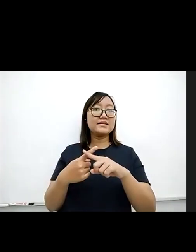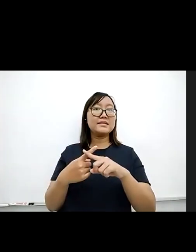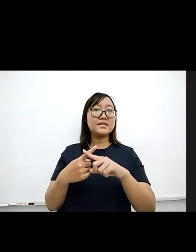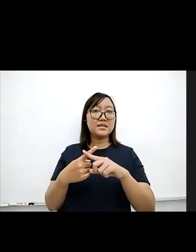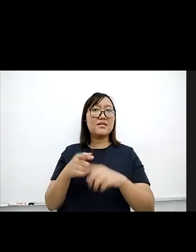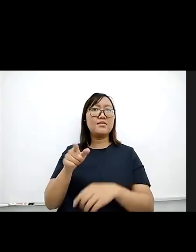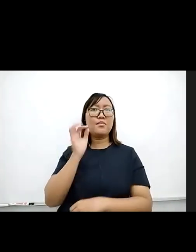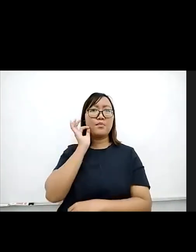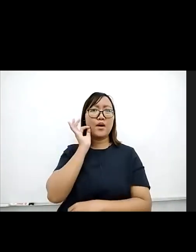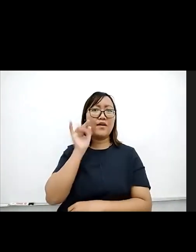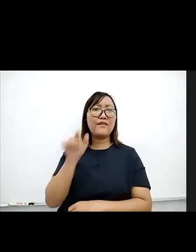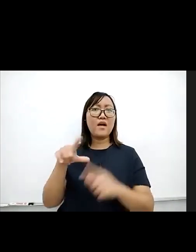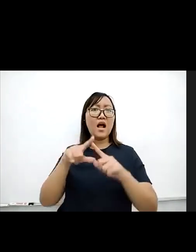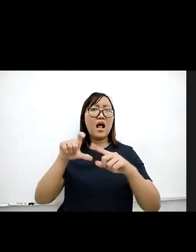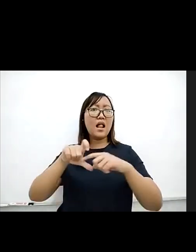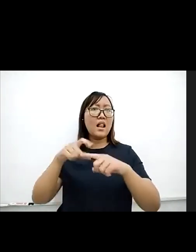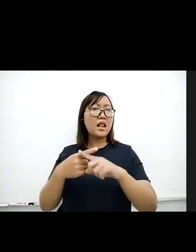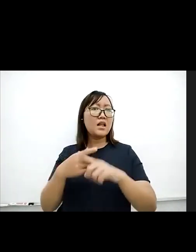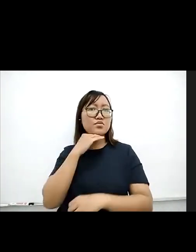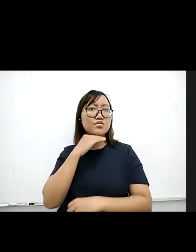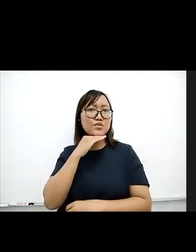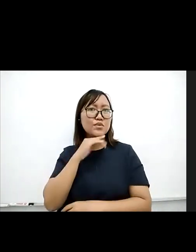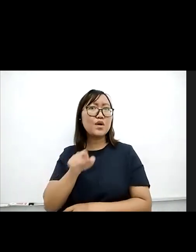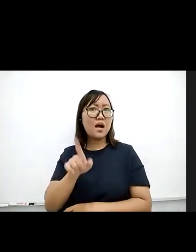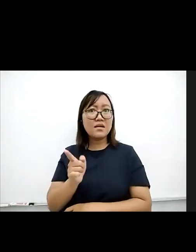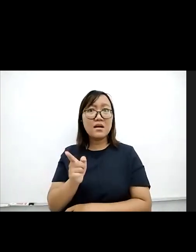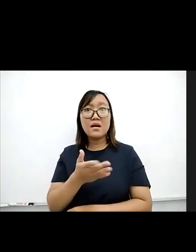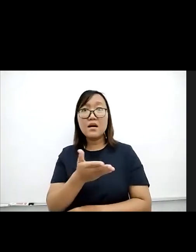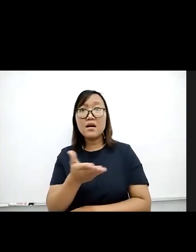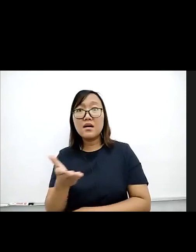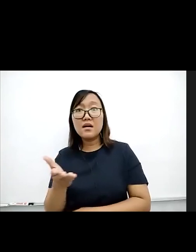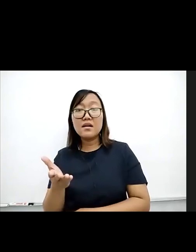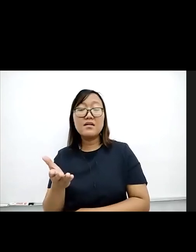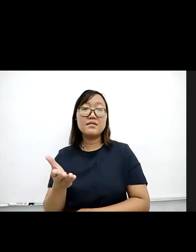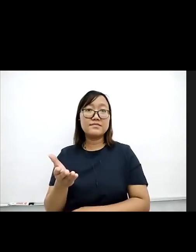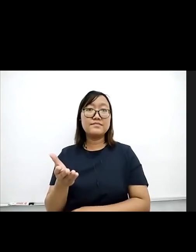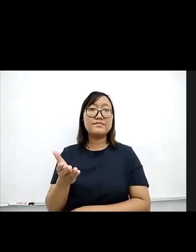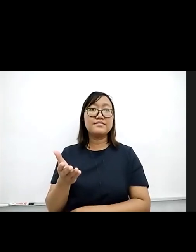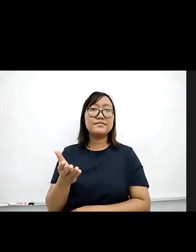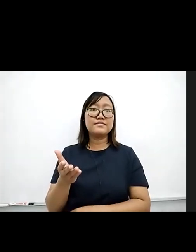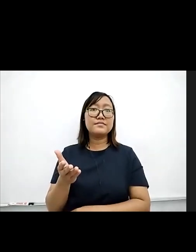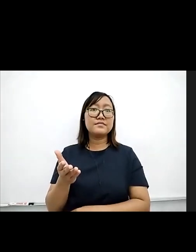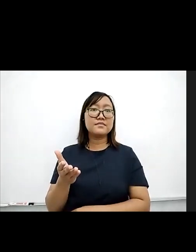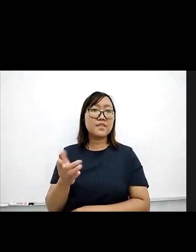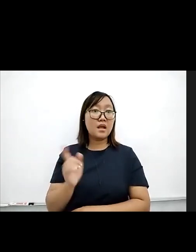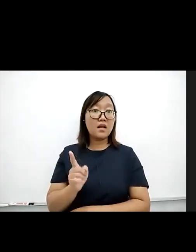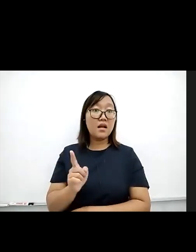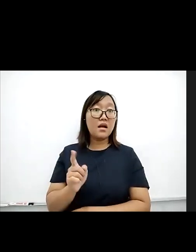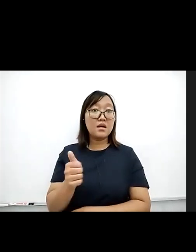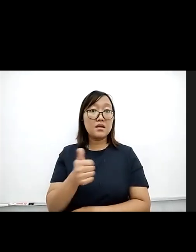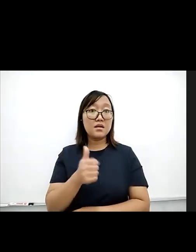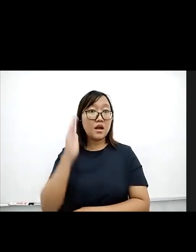Palace ini menunggu Apakah masih ada di sana plus.exe ya Ada ya